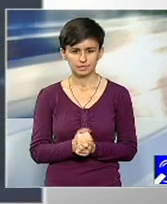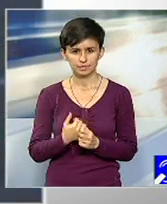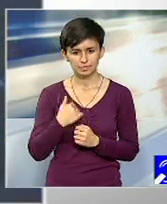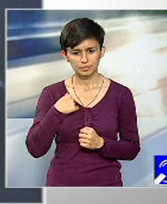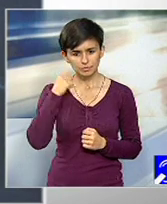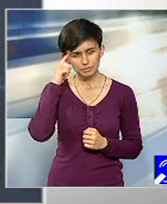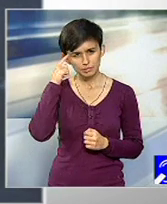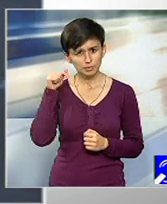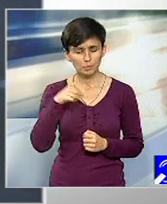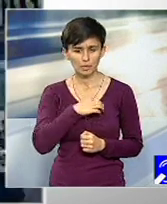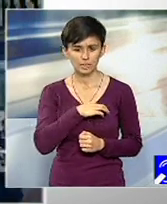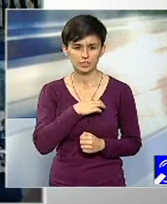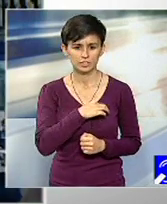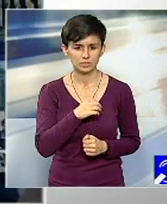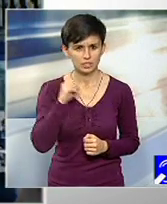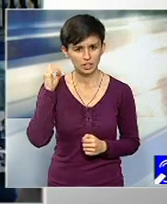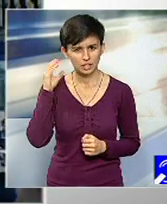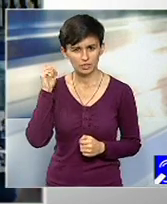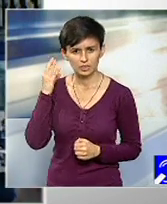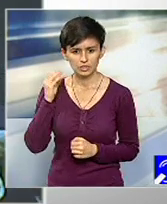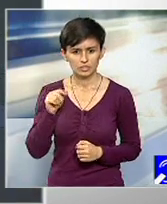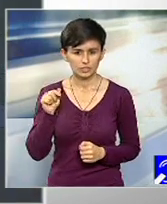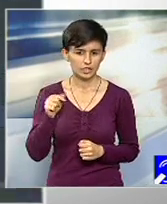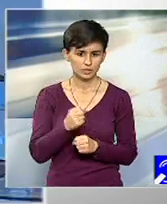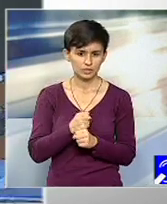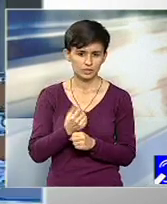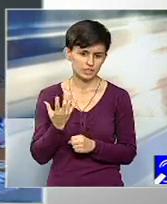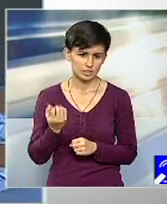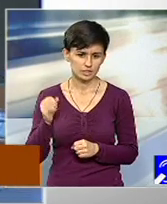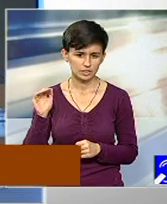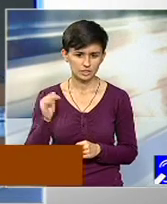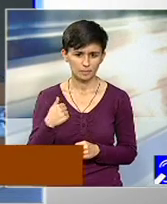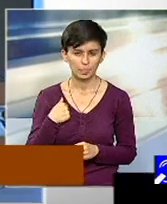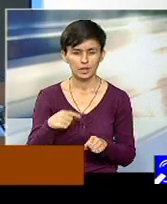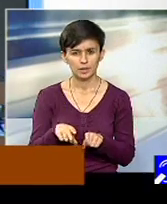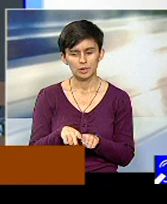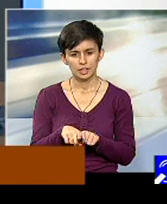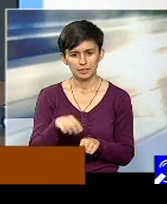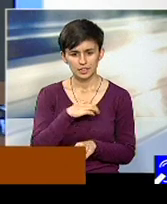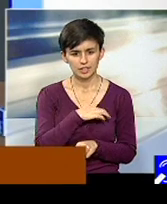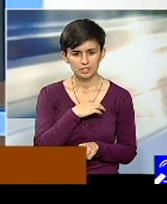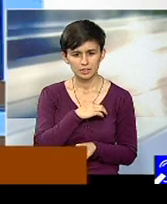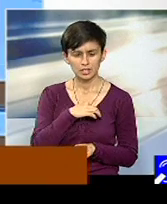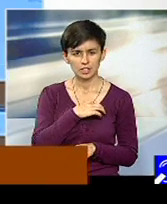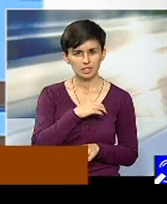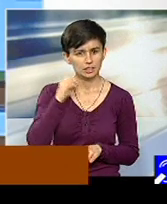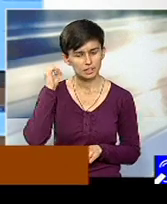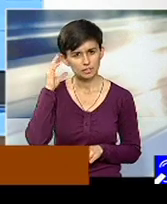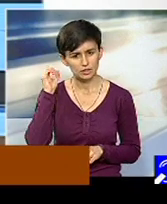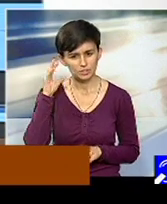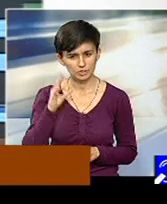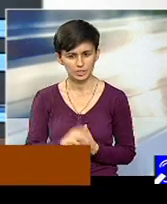Cristian, tu ești student la filozofie. Robert, tu ce studiezi? Și eu sunt student la filozofie. Tot la filozofie, wow!